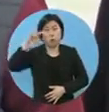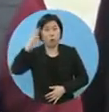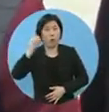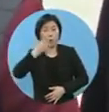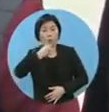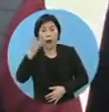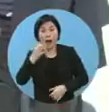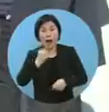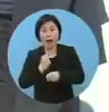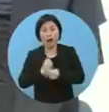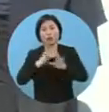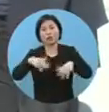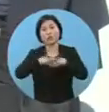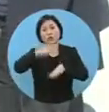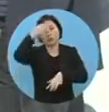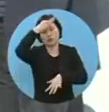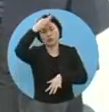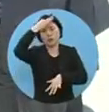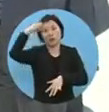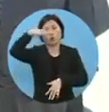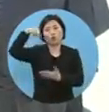교육 과정을 개설해 운영하고 있습니다.